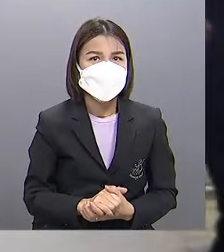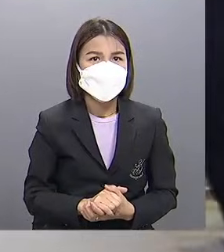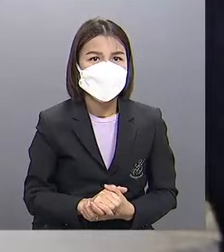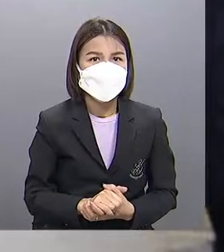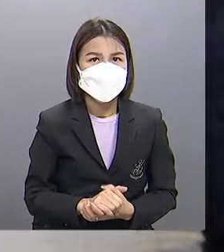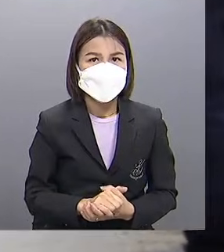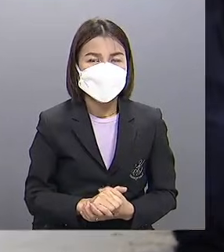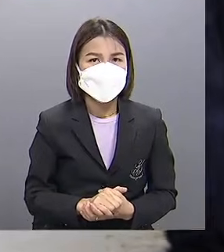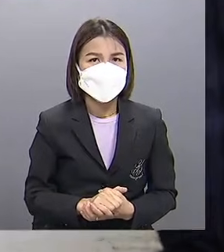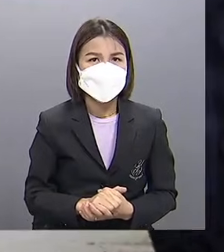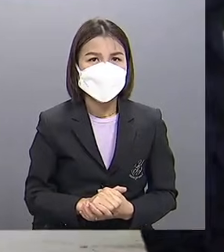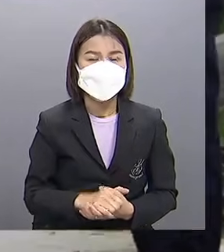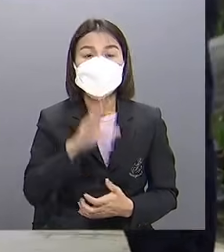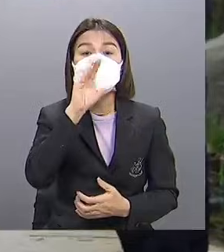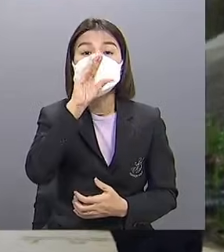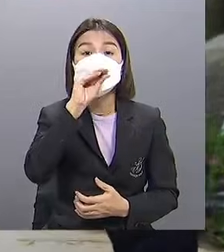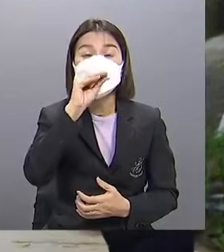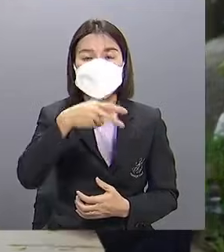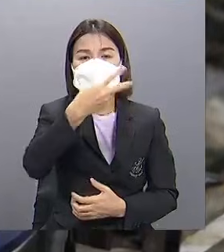แม่ลายุบ